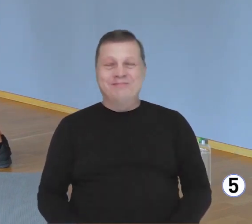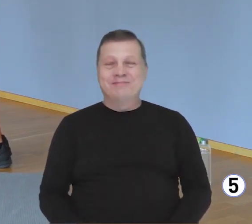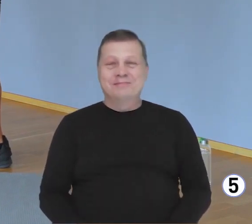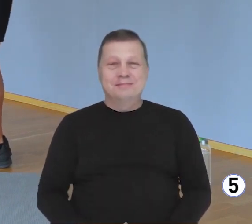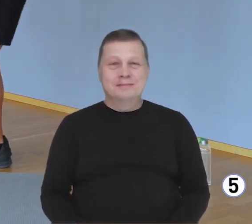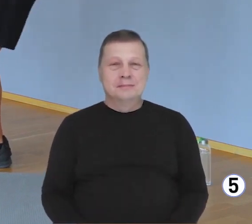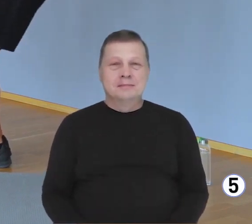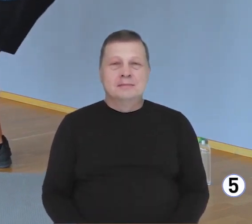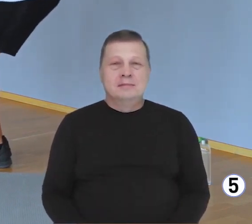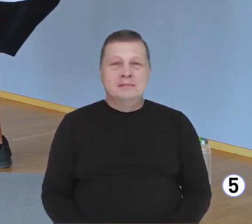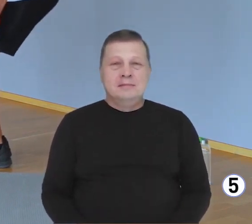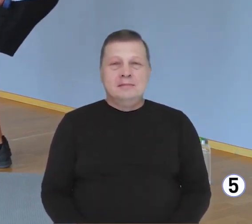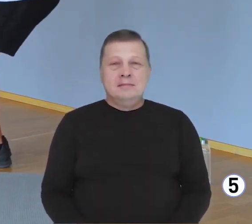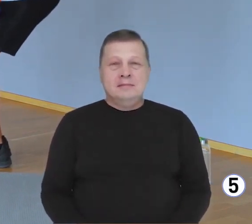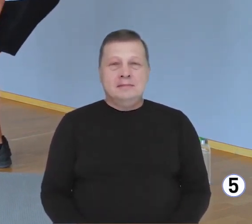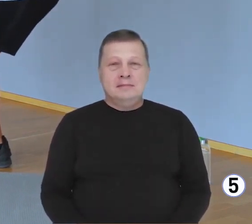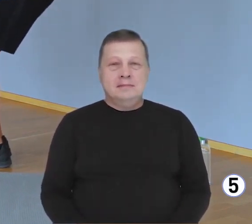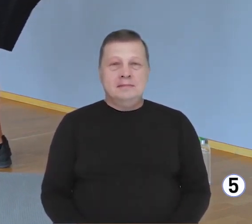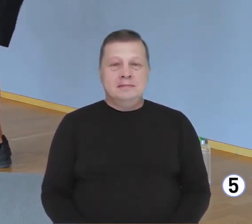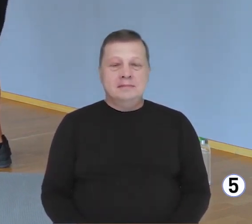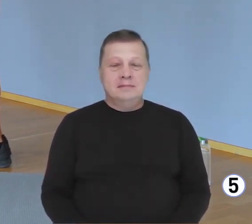Właśnie tak.